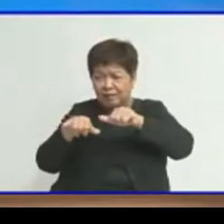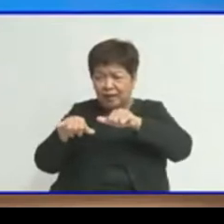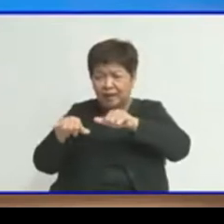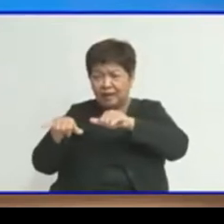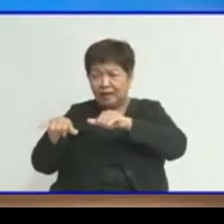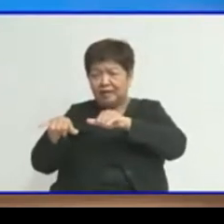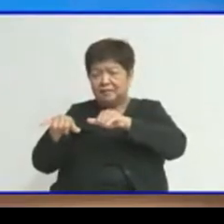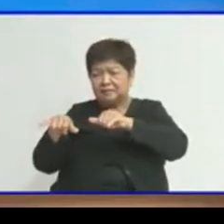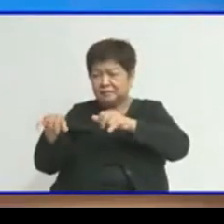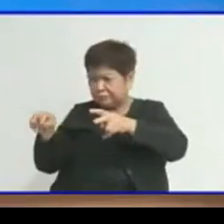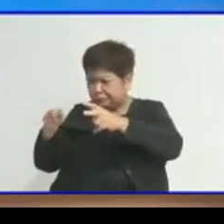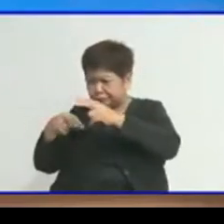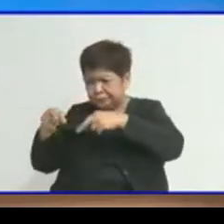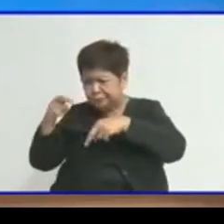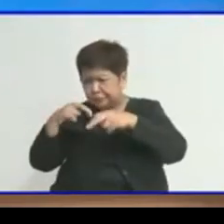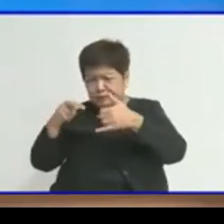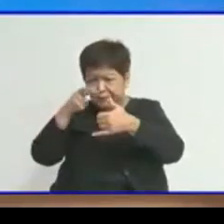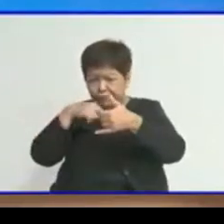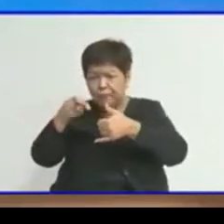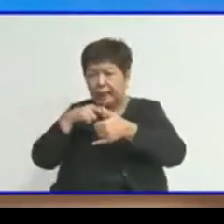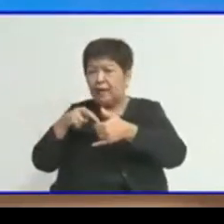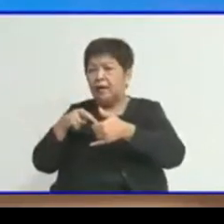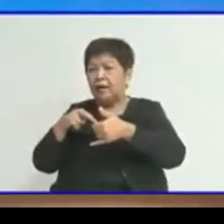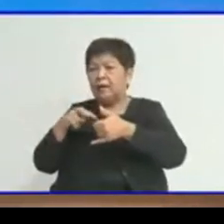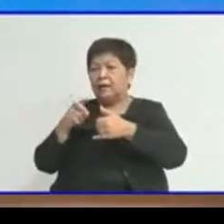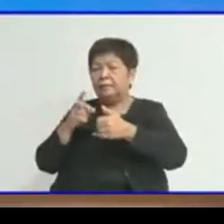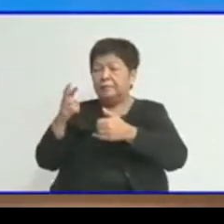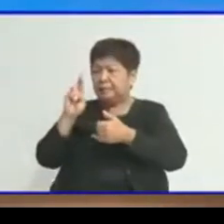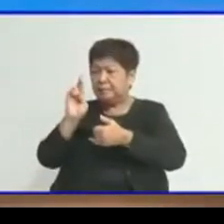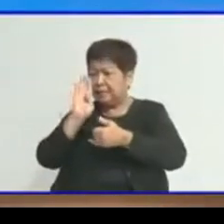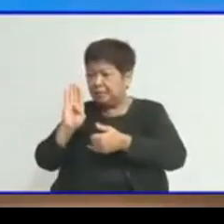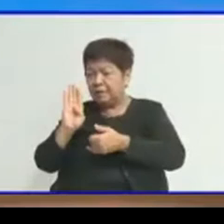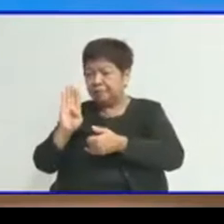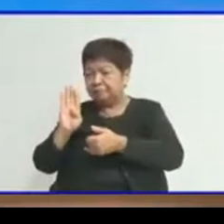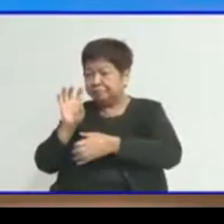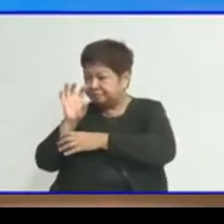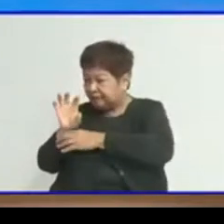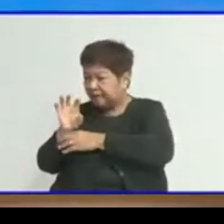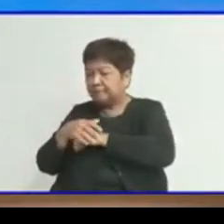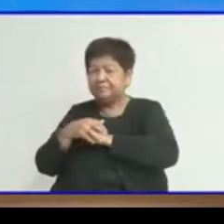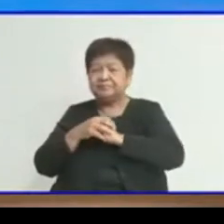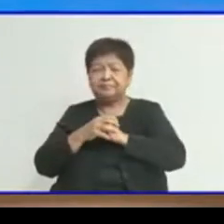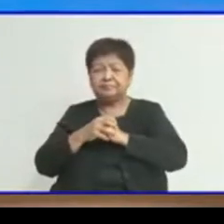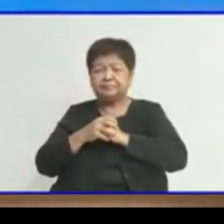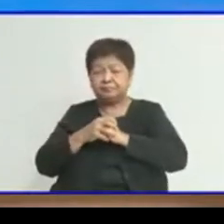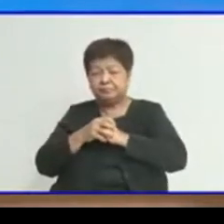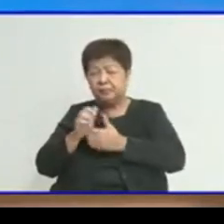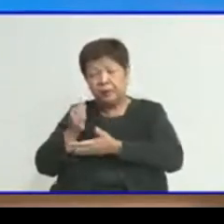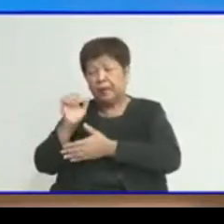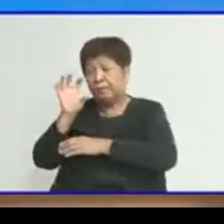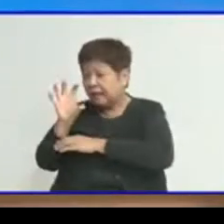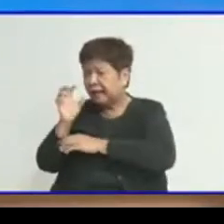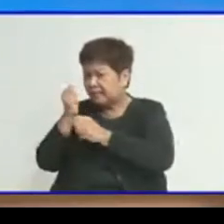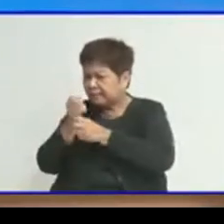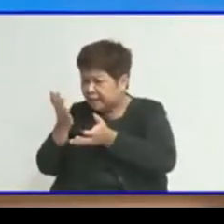response ก็จะดำเนินการตามระเบียบแต่ระเบียบตัวนี้มันอยู่ภายใต้กฎหมายคนเข้าเมือง potential client will be under เมื่อผลการคั